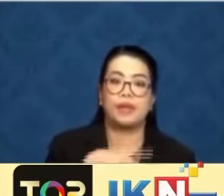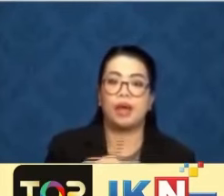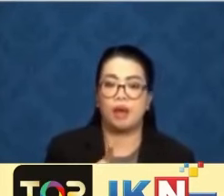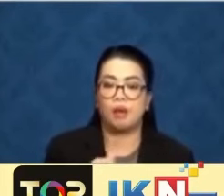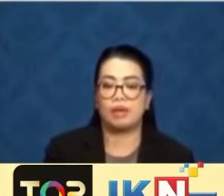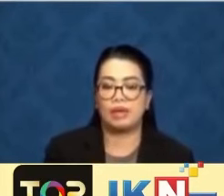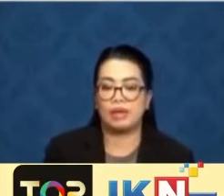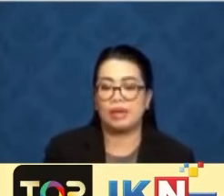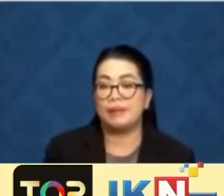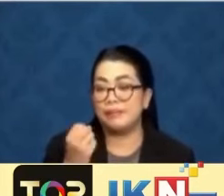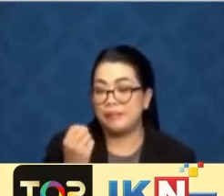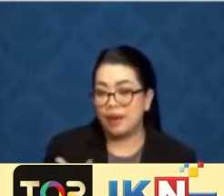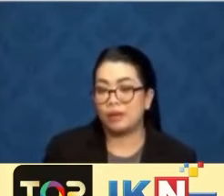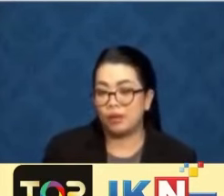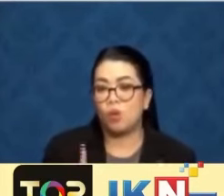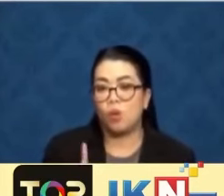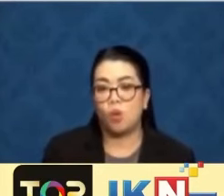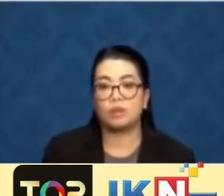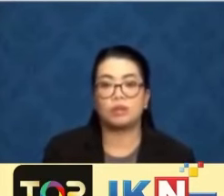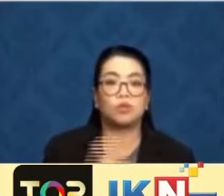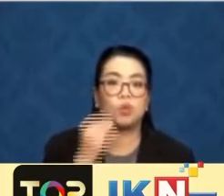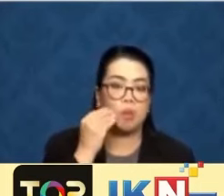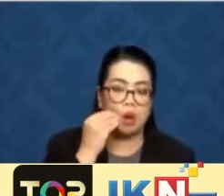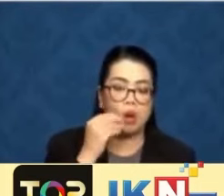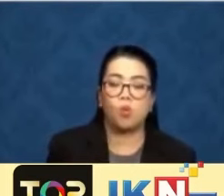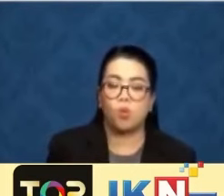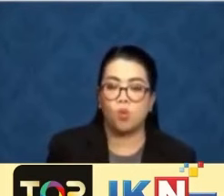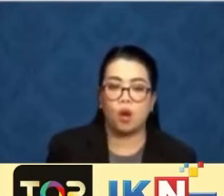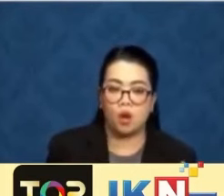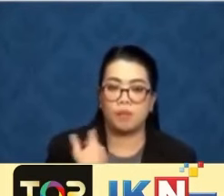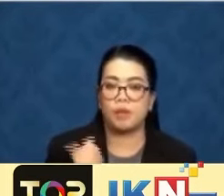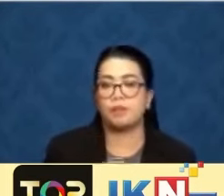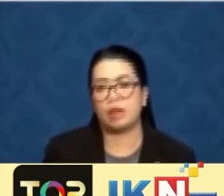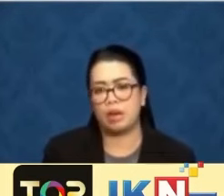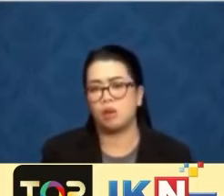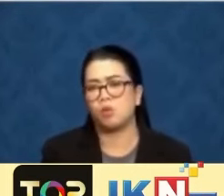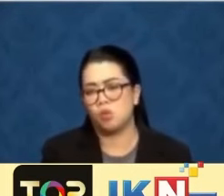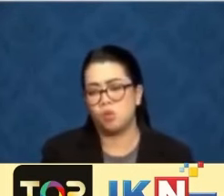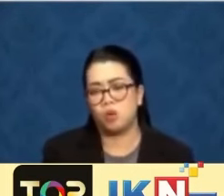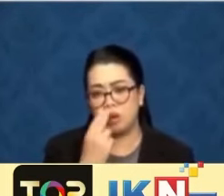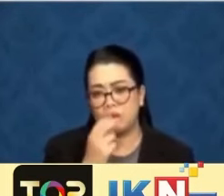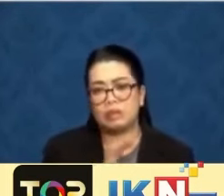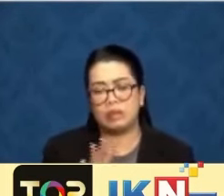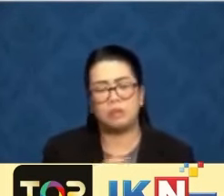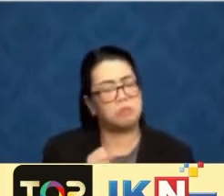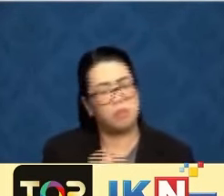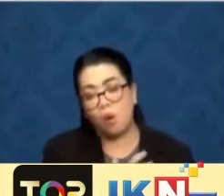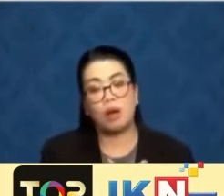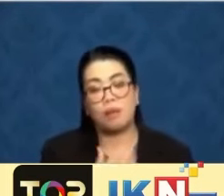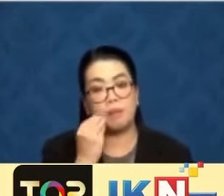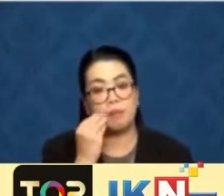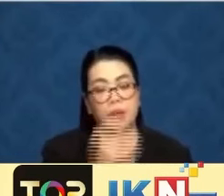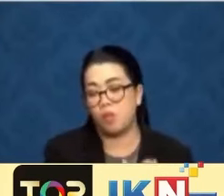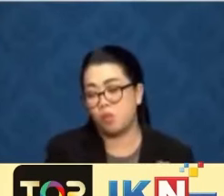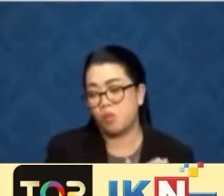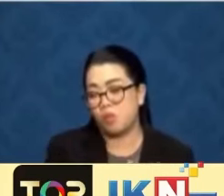มันทำให้ฐานะการคลังแย่หรือเปล่ายืนยันว่าทุกอย่างทำอยู่ในกรอบแต่ลองดูเศรษฐกิจสิไทยเราเคยเ